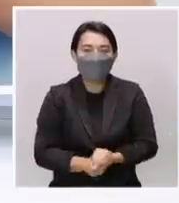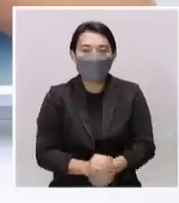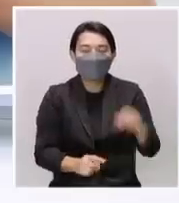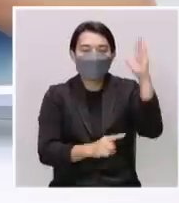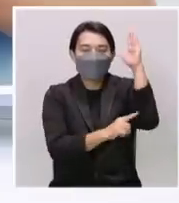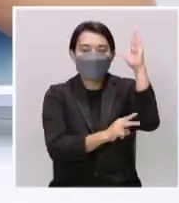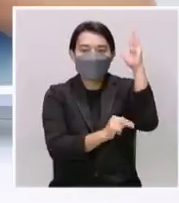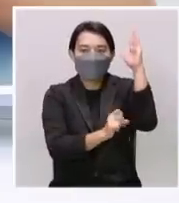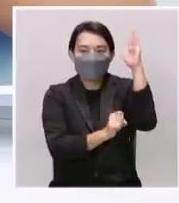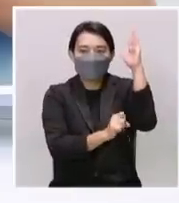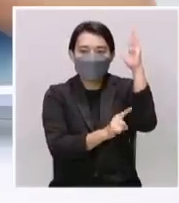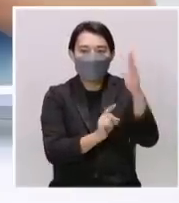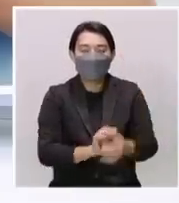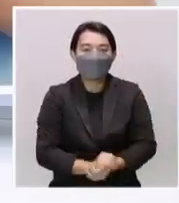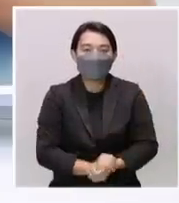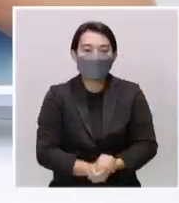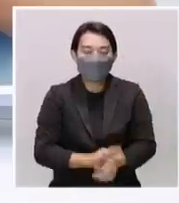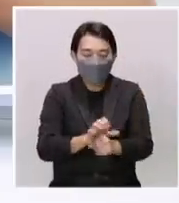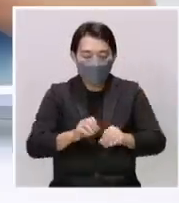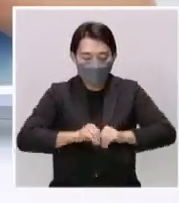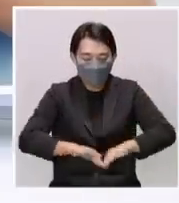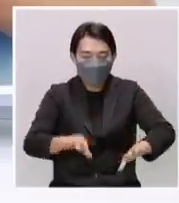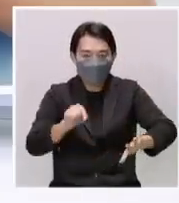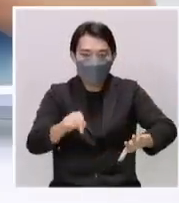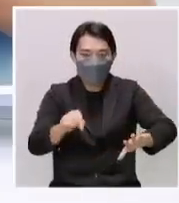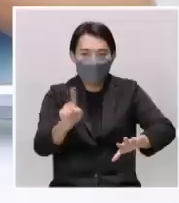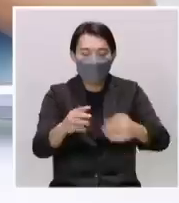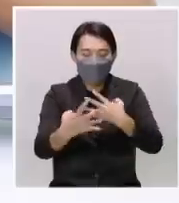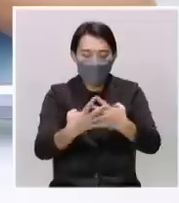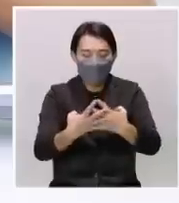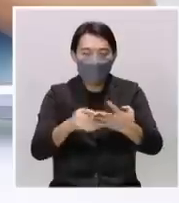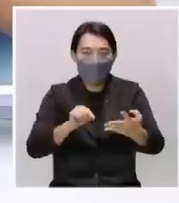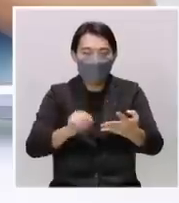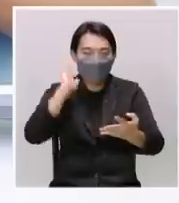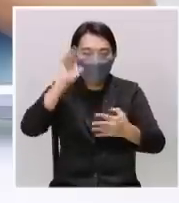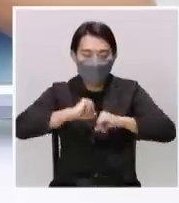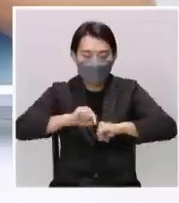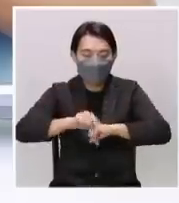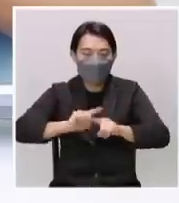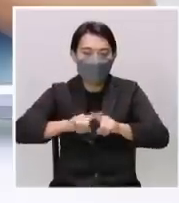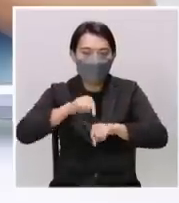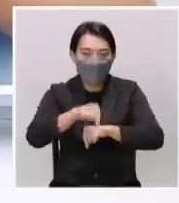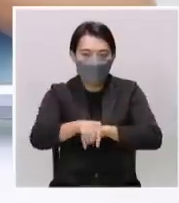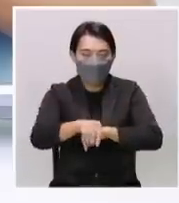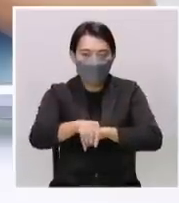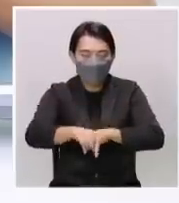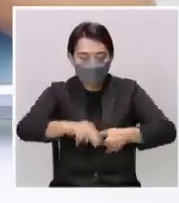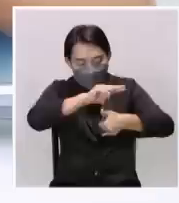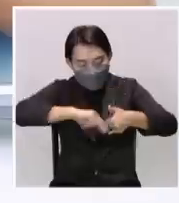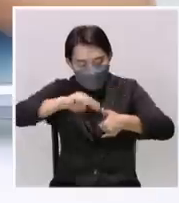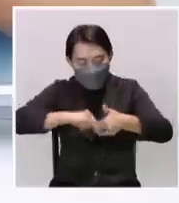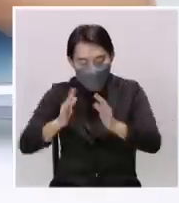ครศรีธรรมราชค่ะการระบาดของโควิด-19 ภายในทัณฑสถานวัยหนุ่มก่อนหน้านี้เนี่ยตรวจเจอว่ามีทั้ง